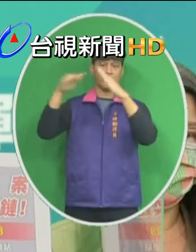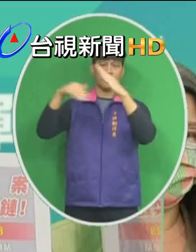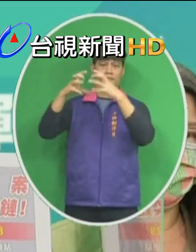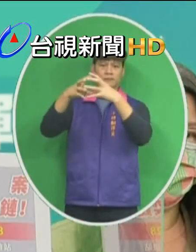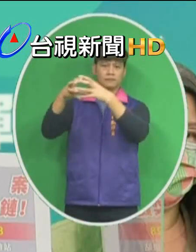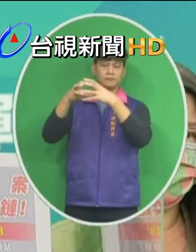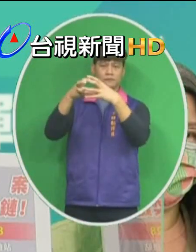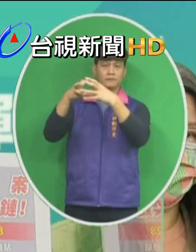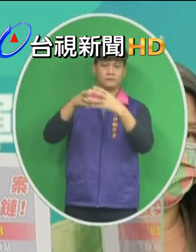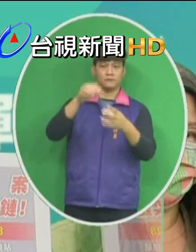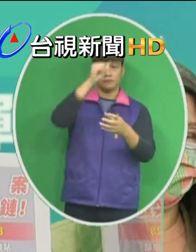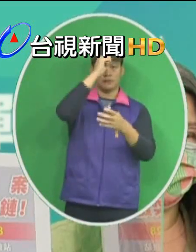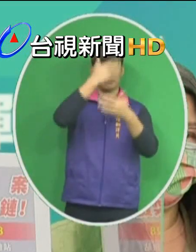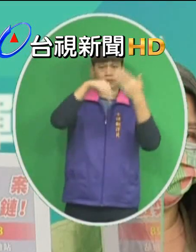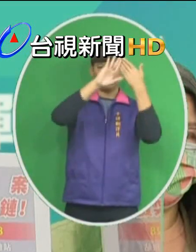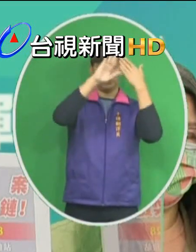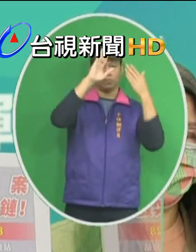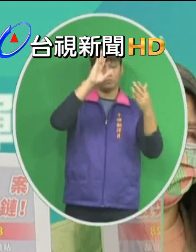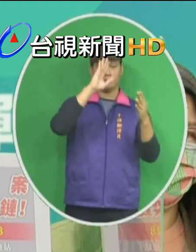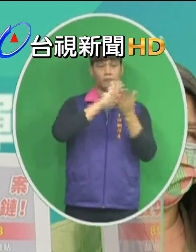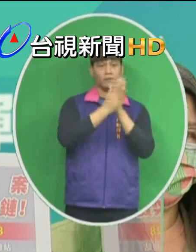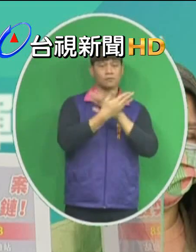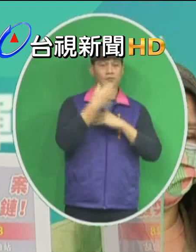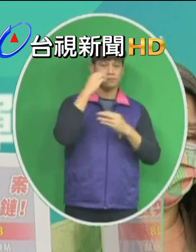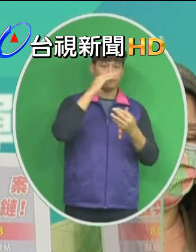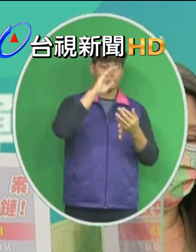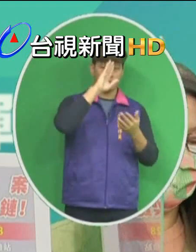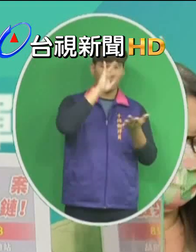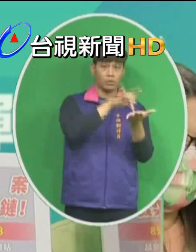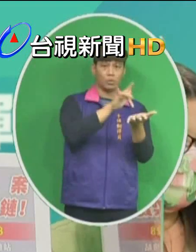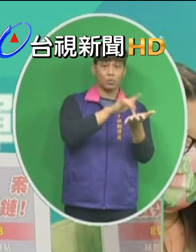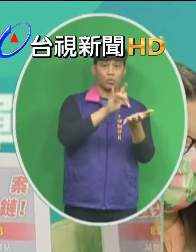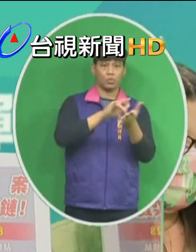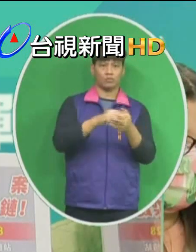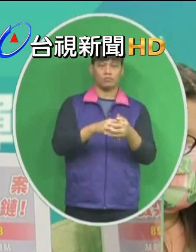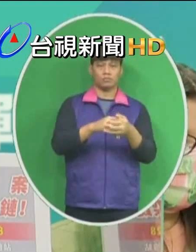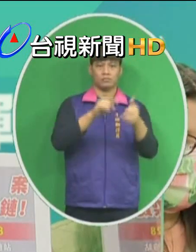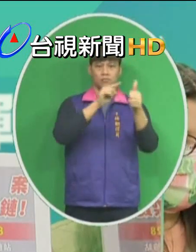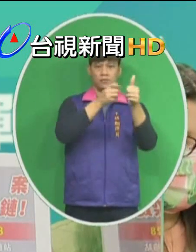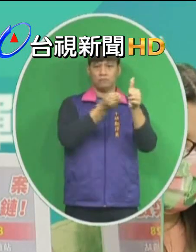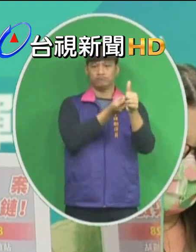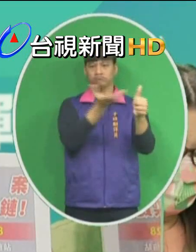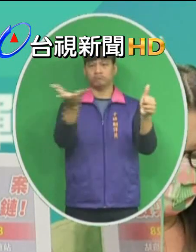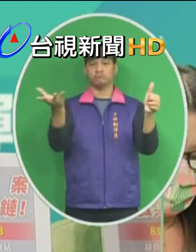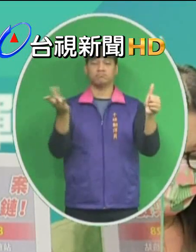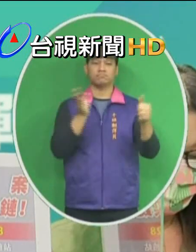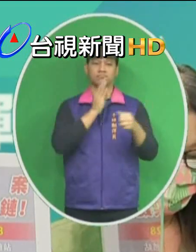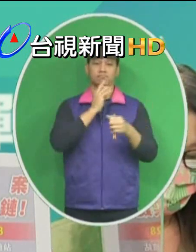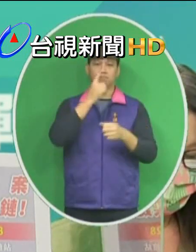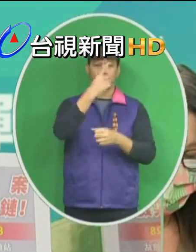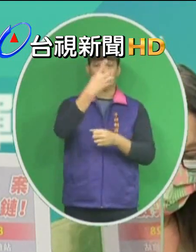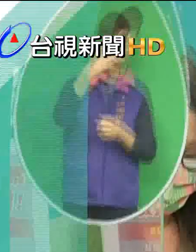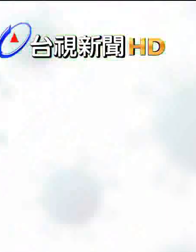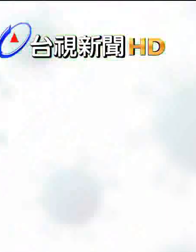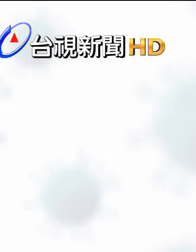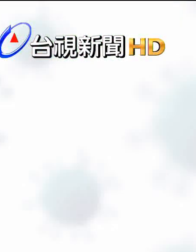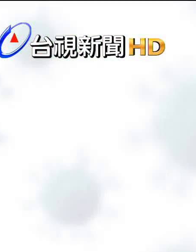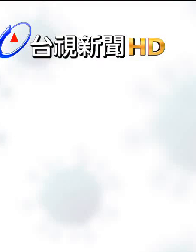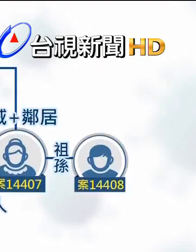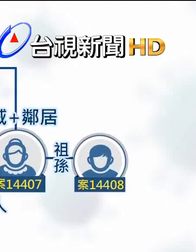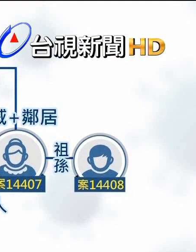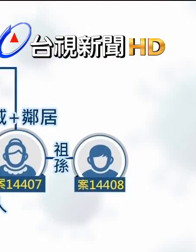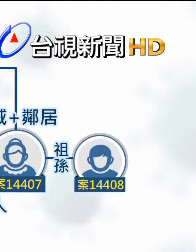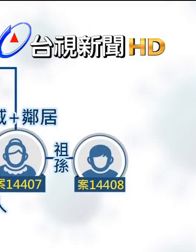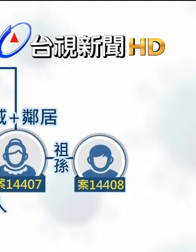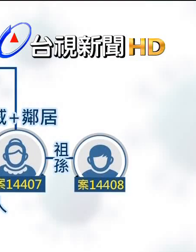屏东周六新增三例确诊病例， 原感染者的14298同住的家人。 据了解，